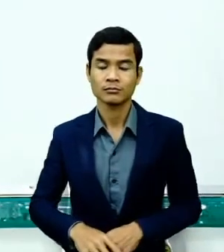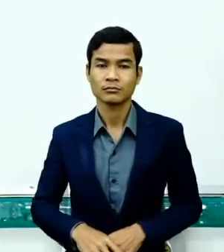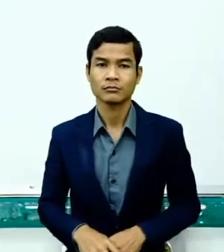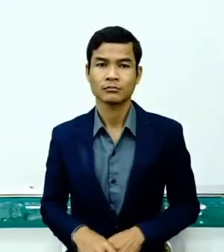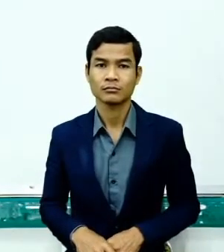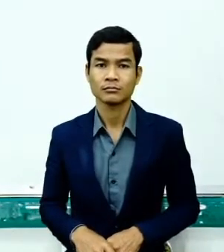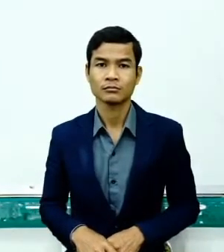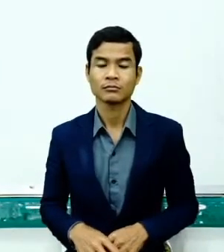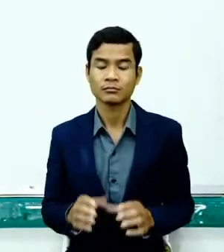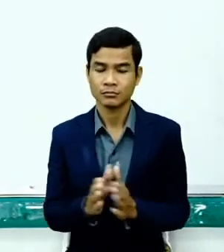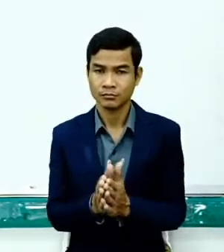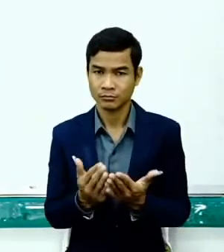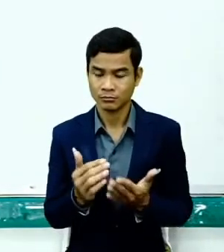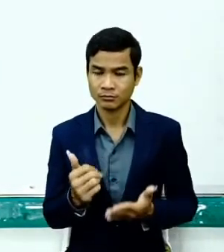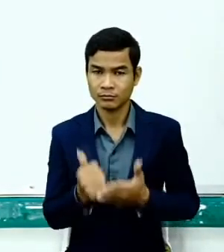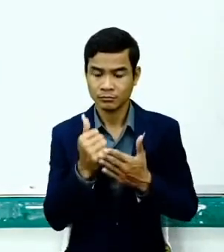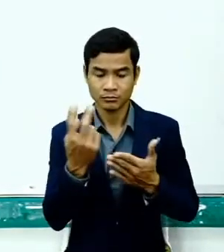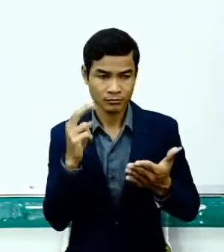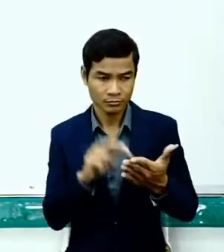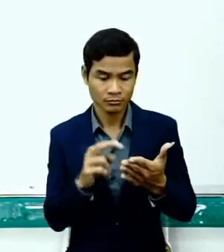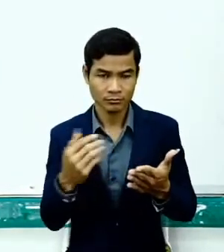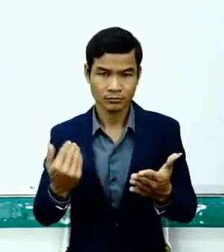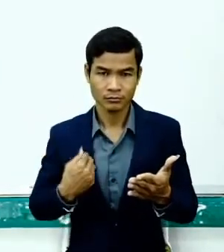ចារូបនៅក្នុងសិភៅជំនួយ